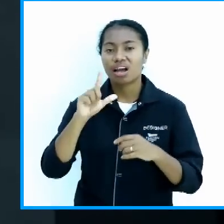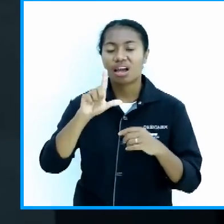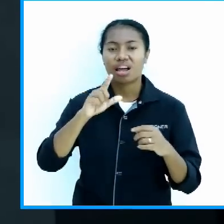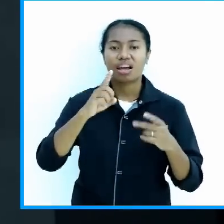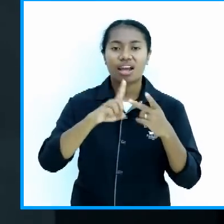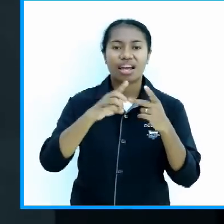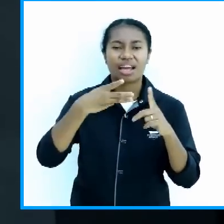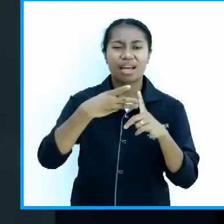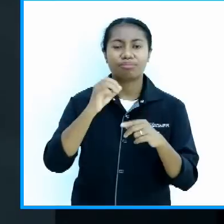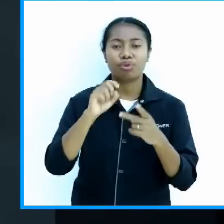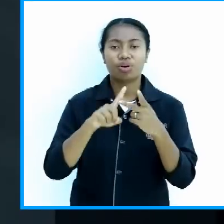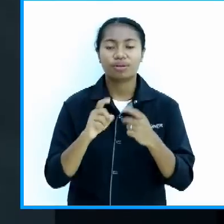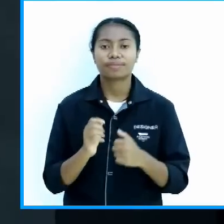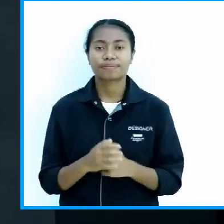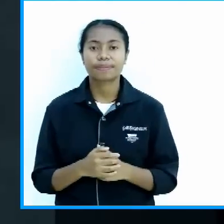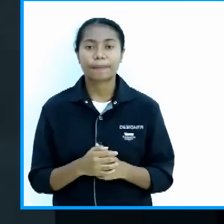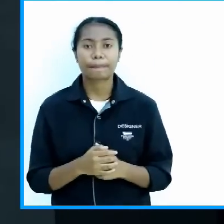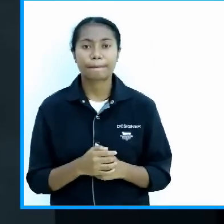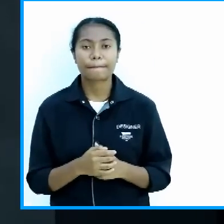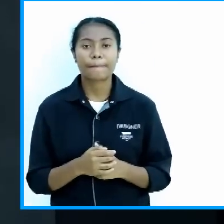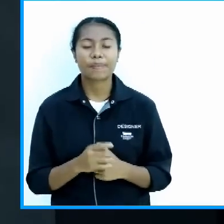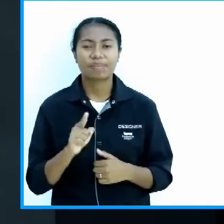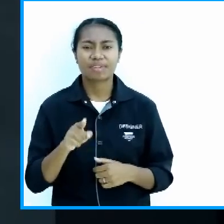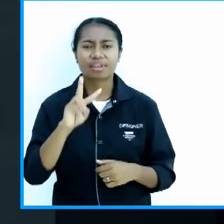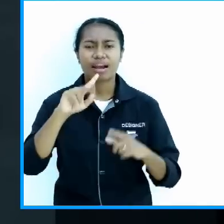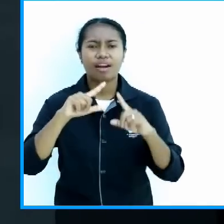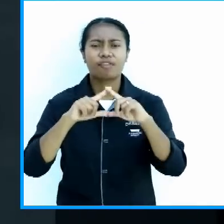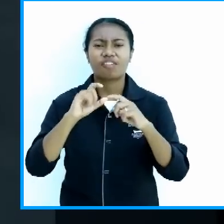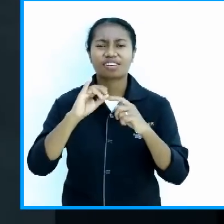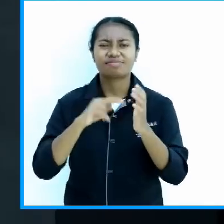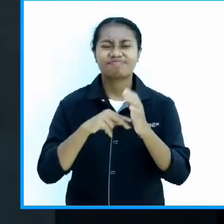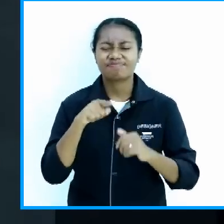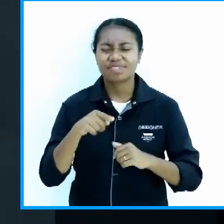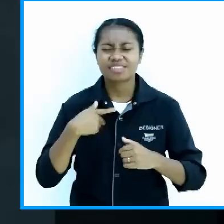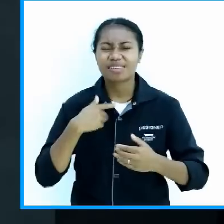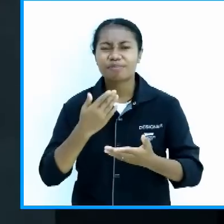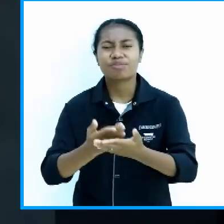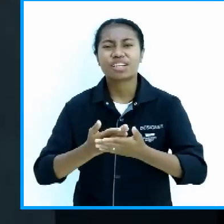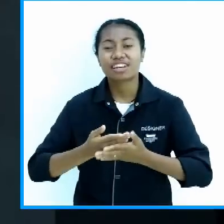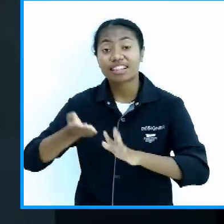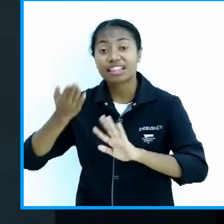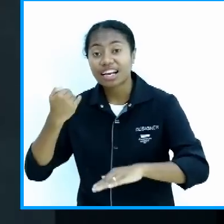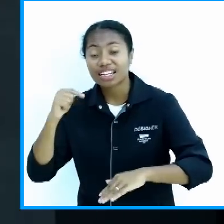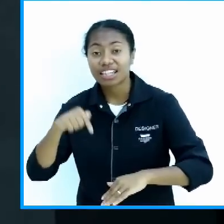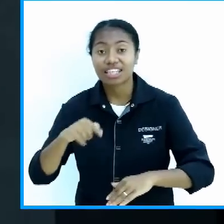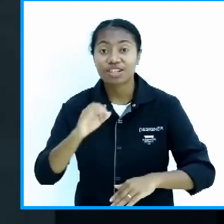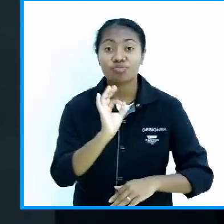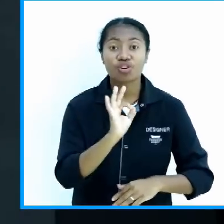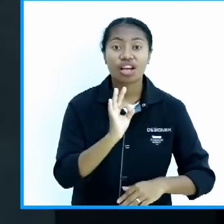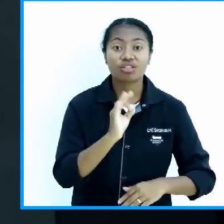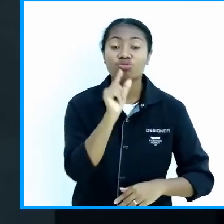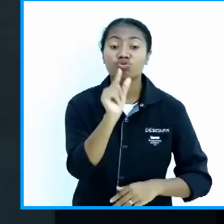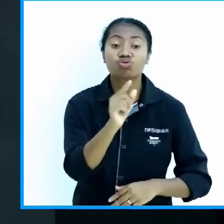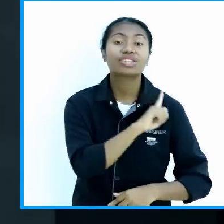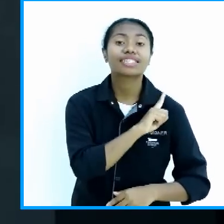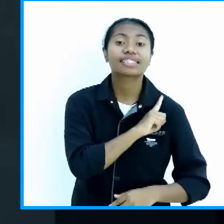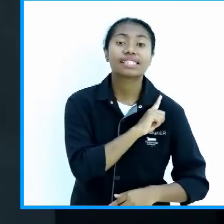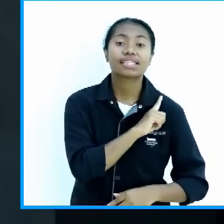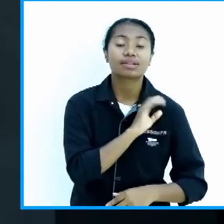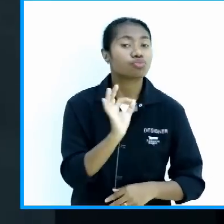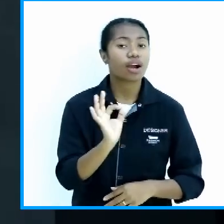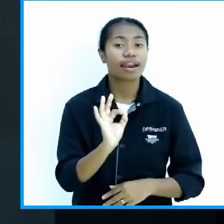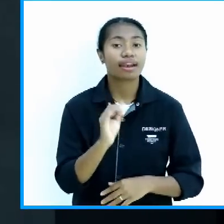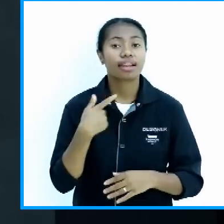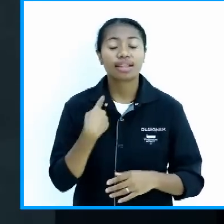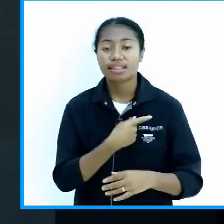Nah, vaksin ini yang terakhir saya mau kasih ingat buat teman-teman, itu bukan cuma diri sendiri ya. Kita